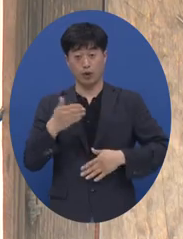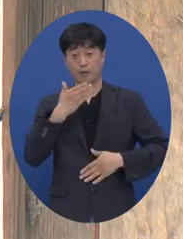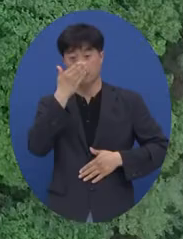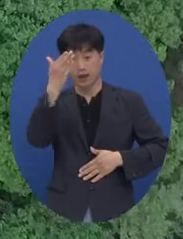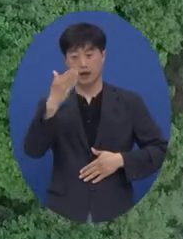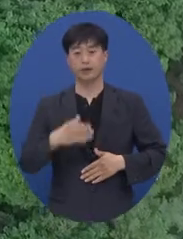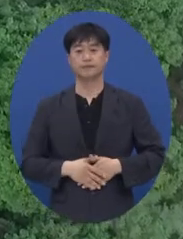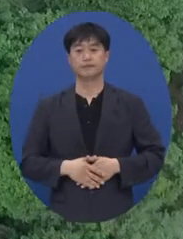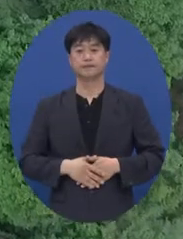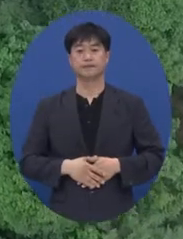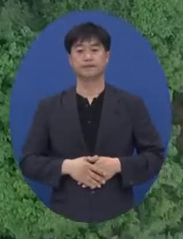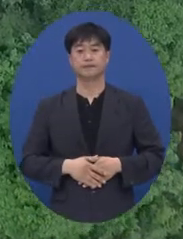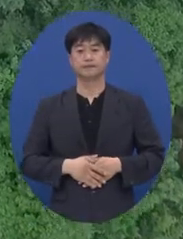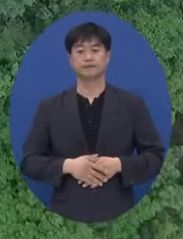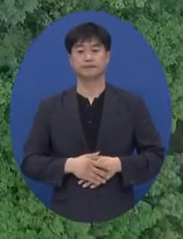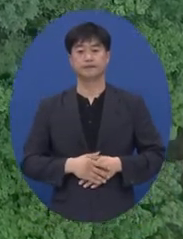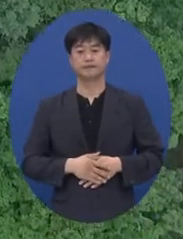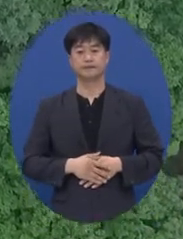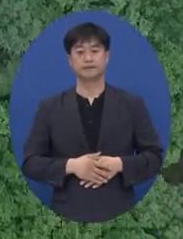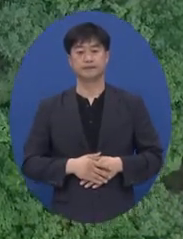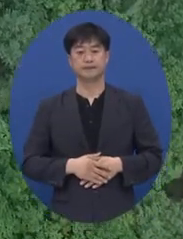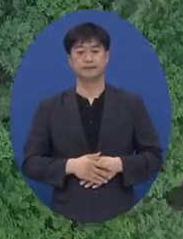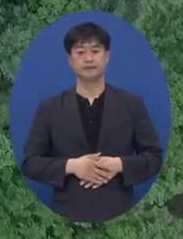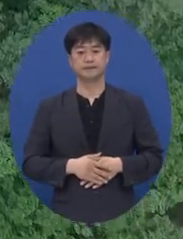있습니다 경기 줄 집에 김태 입니다